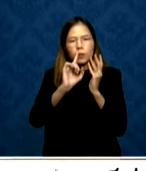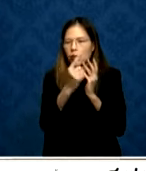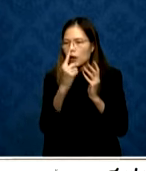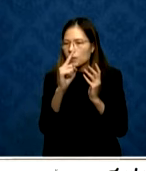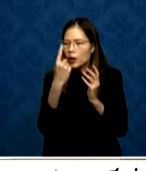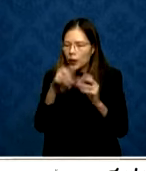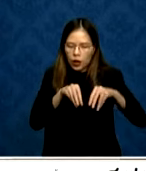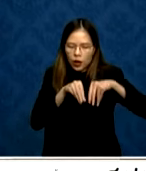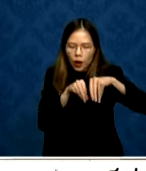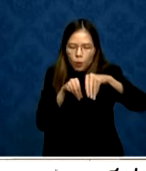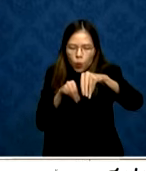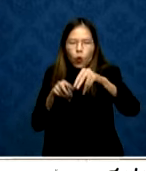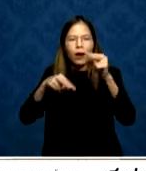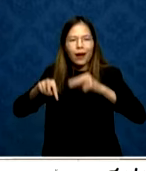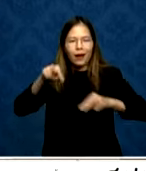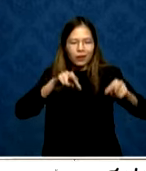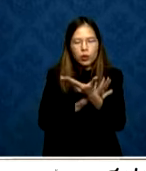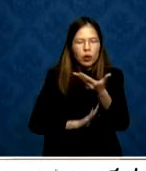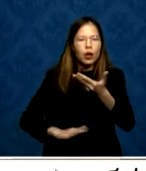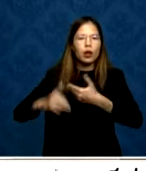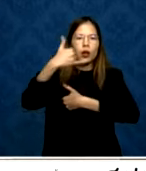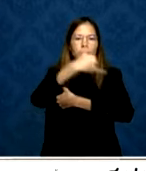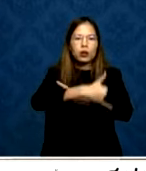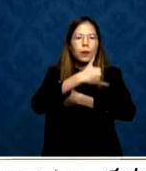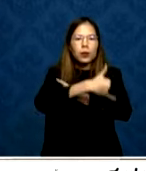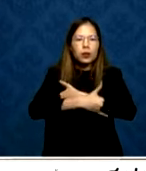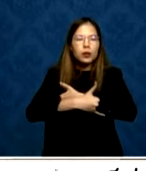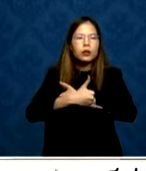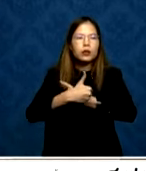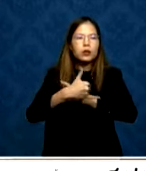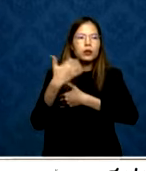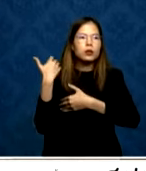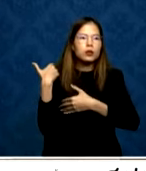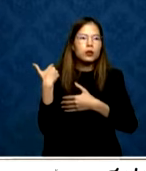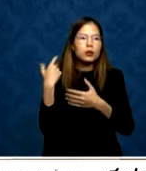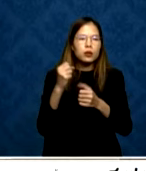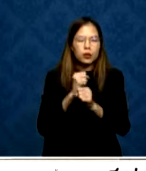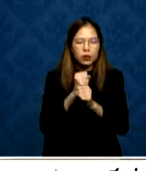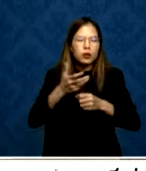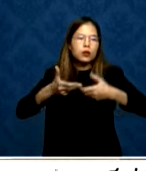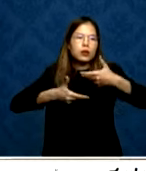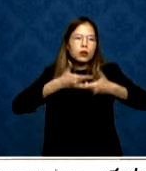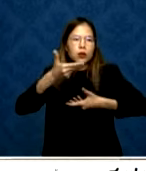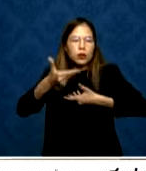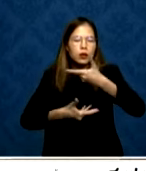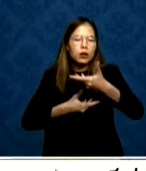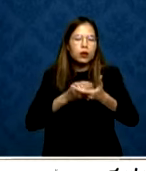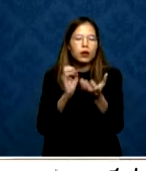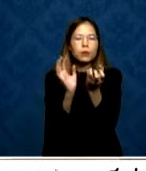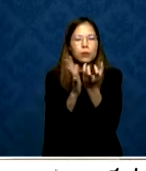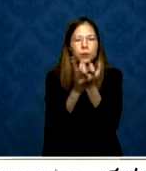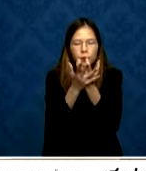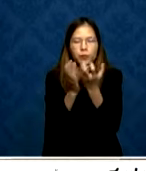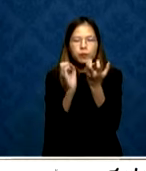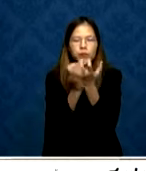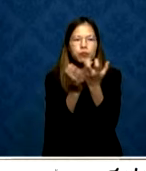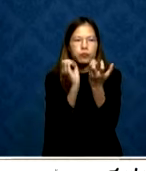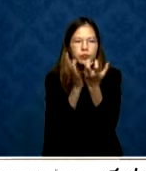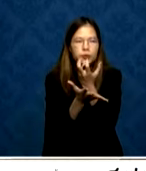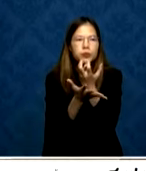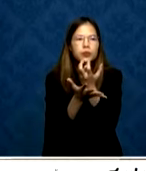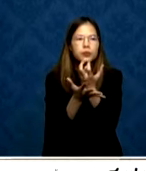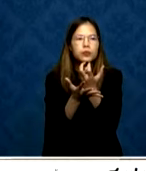ปลูกการรักษาและต้นทุนการผลิตตลอดในเรื่องของอุตสาหกรรมต่อยอดในเรื่องของพืชผลไม้ไทยและผัก